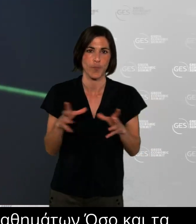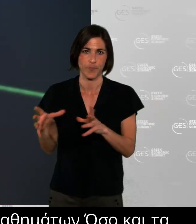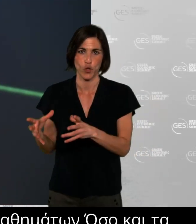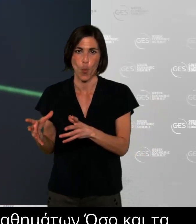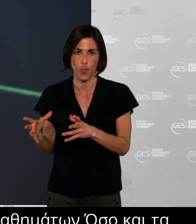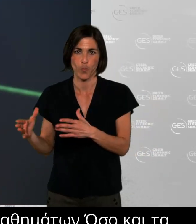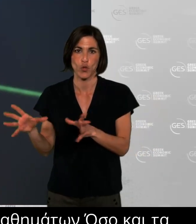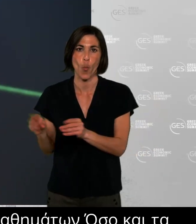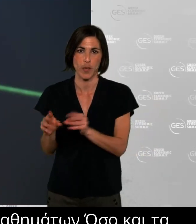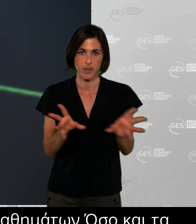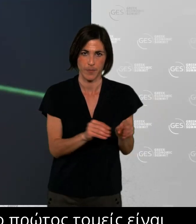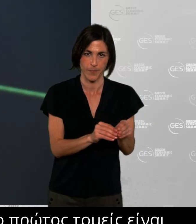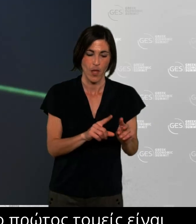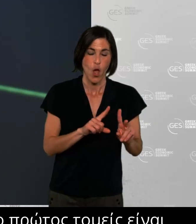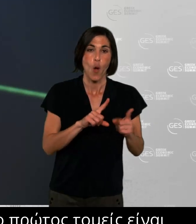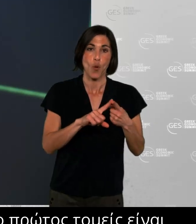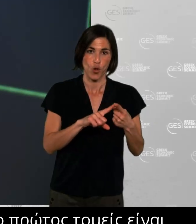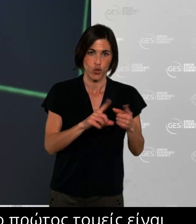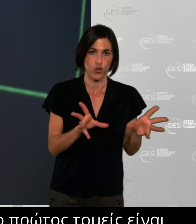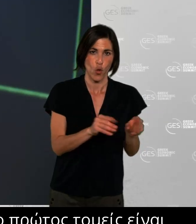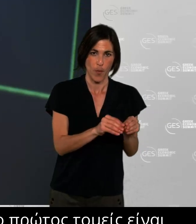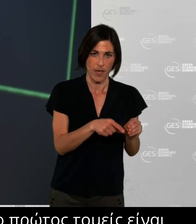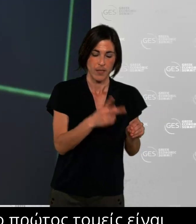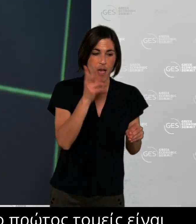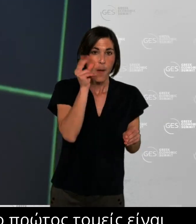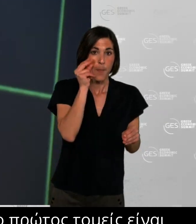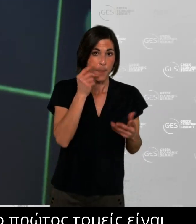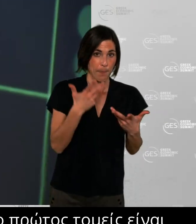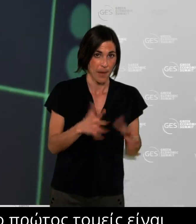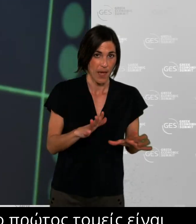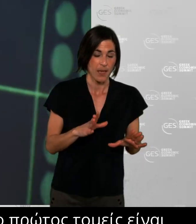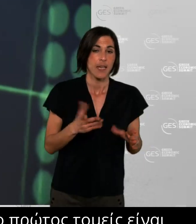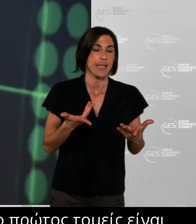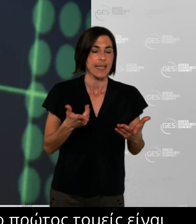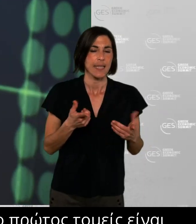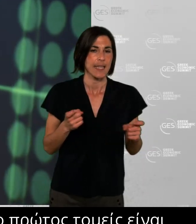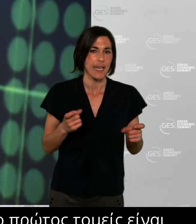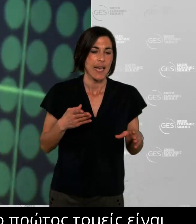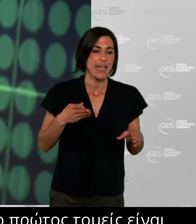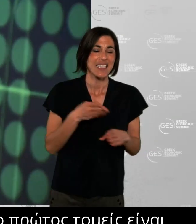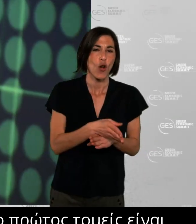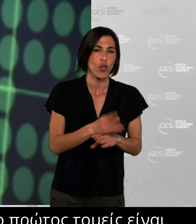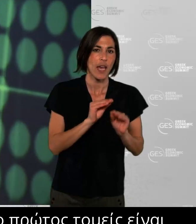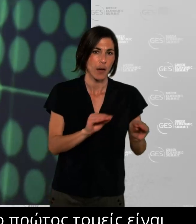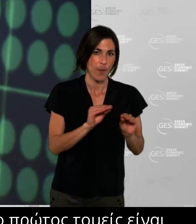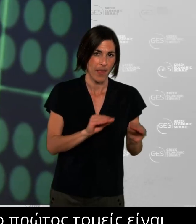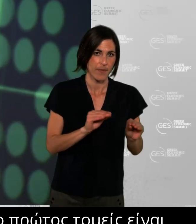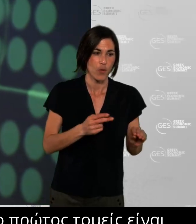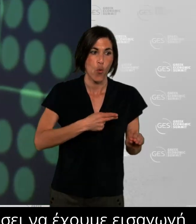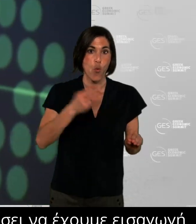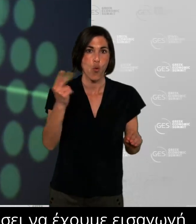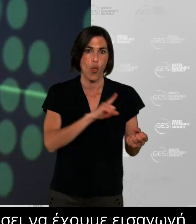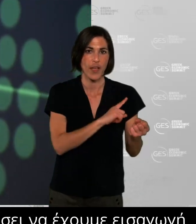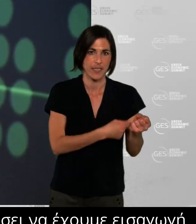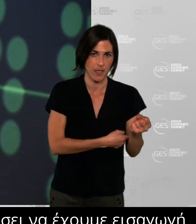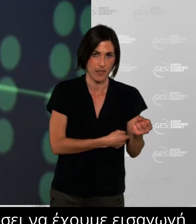τομέας είναι ότι έχουμε παρατηρήσει να έχουμε εισαγωγή εκπαίδευσης των δημοφιλών δεξιοτήτων σε προγράμματα σπουδών